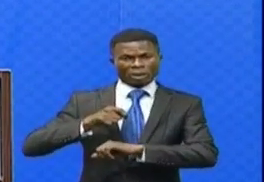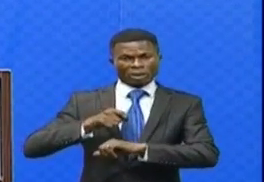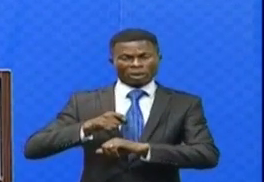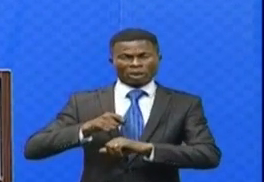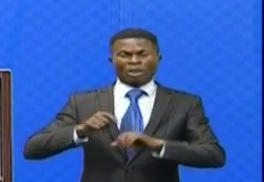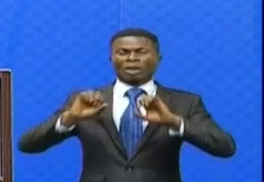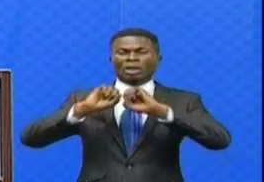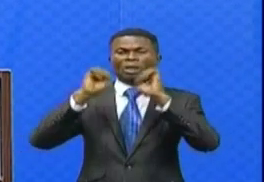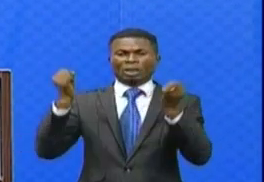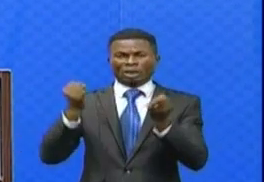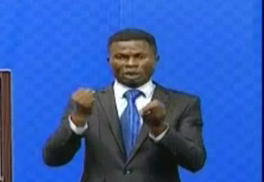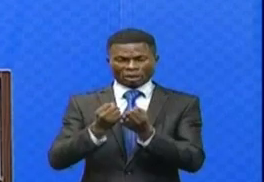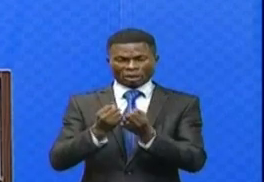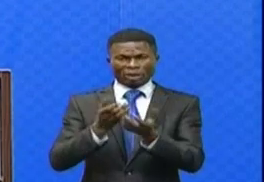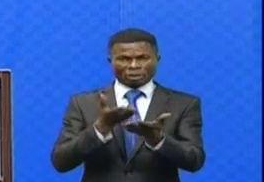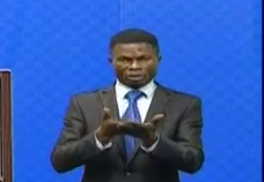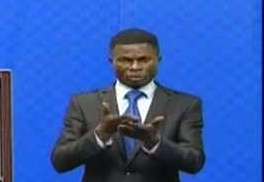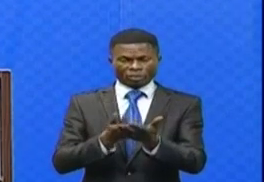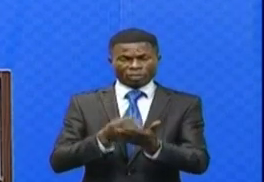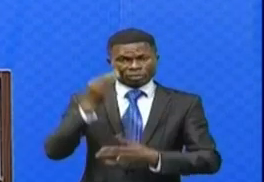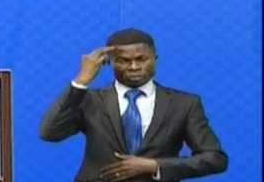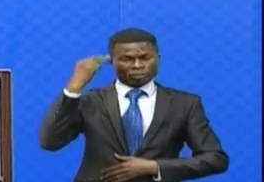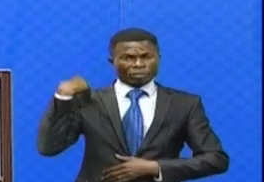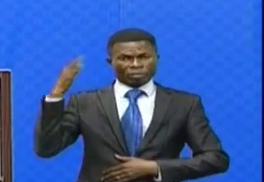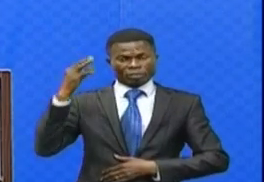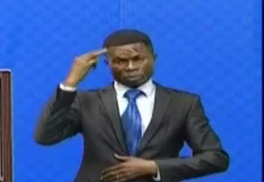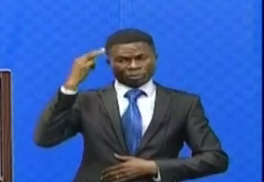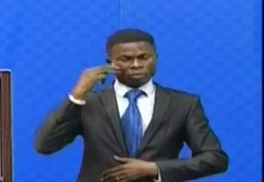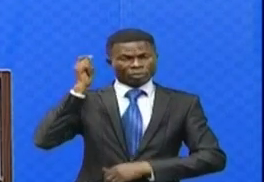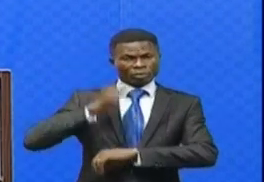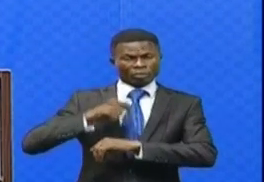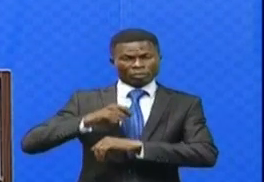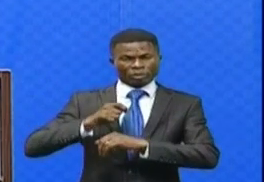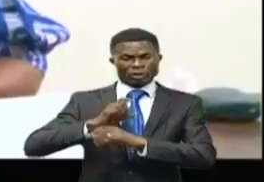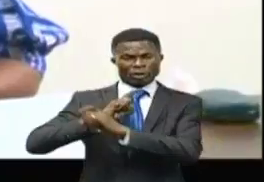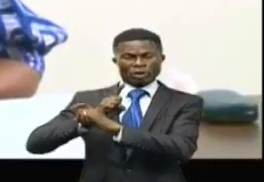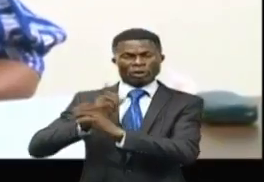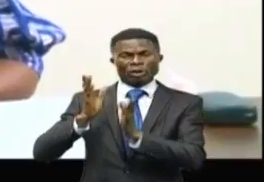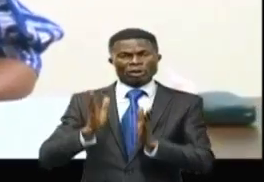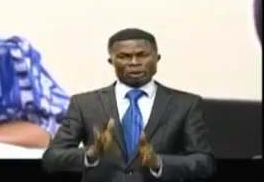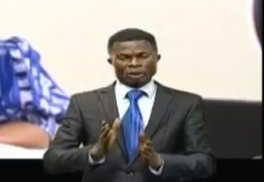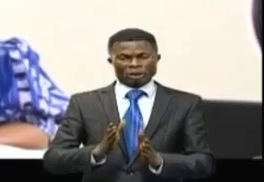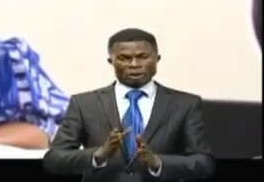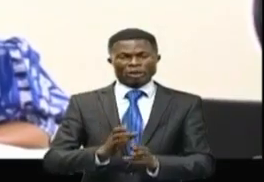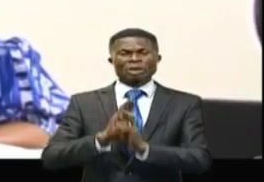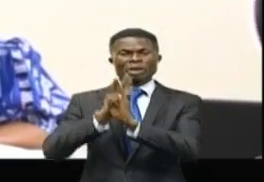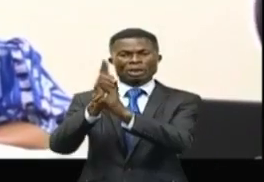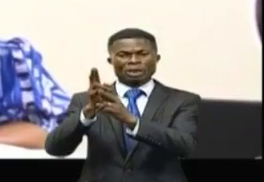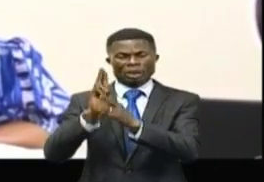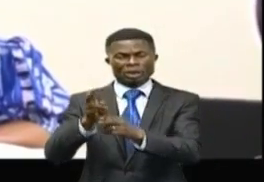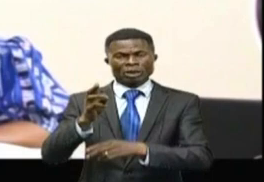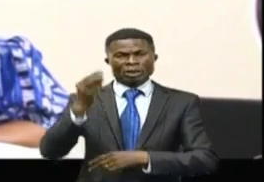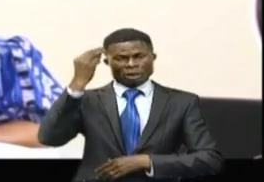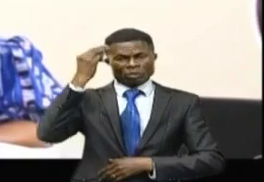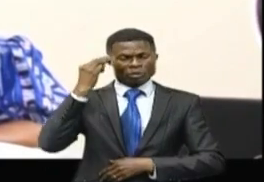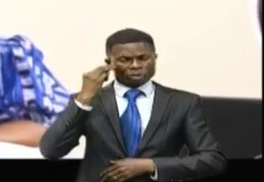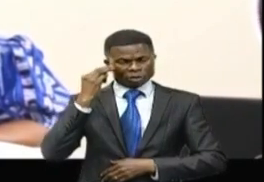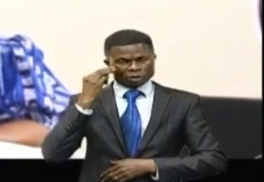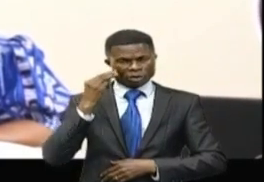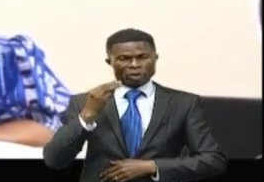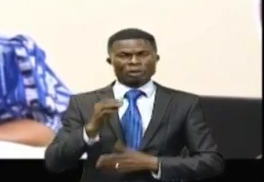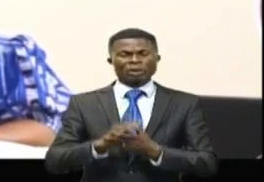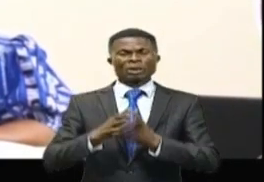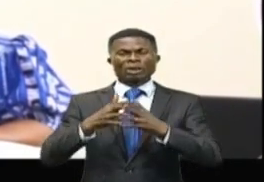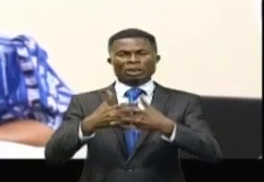a eu fs la ministre d'état ministre la justice et garde des sceaux a présenté au conseil le projet d'offre de